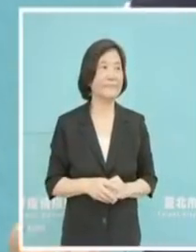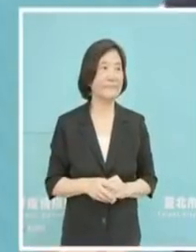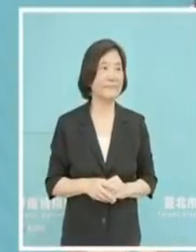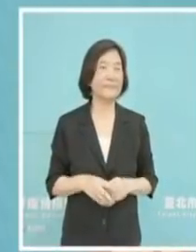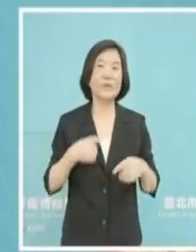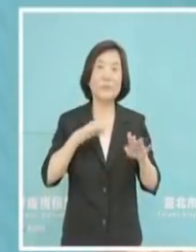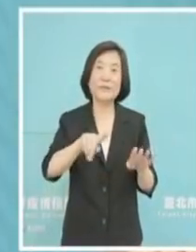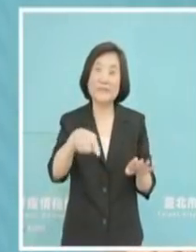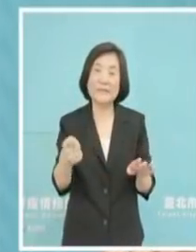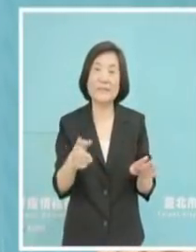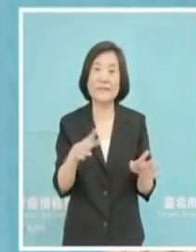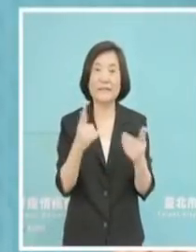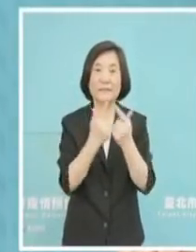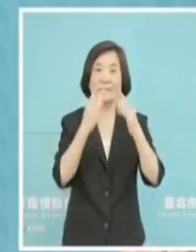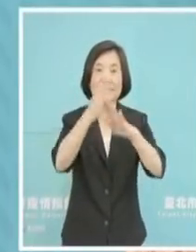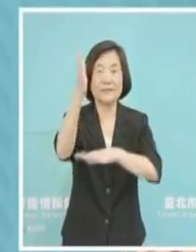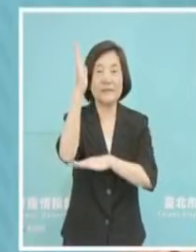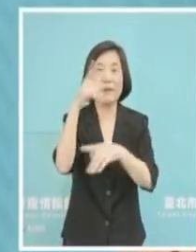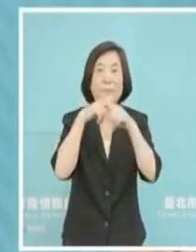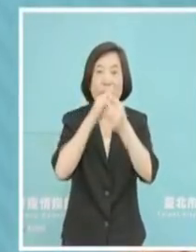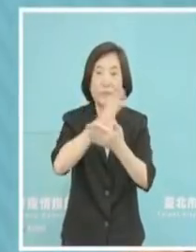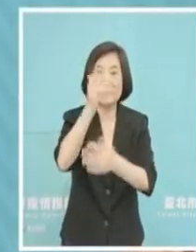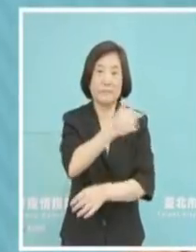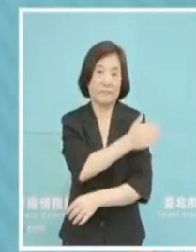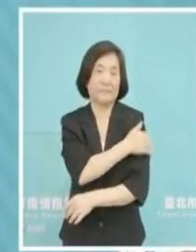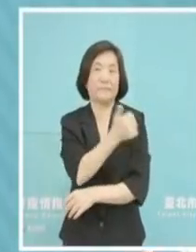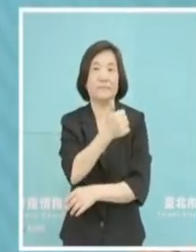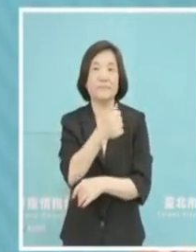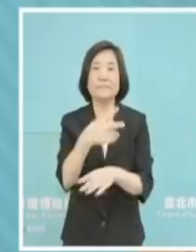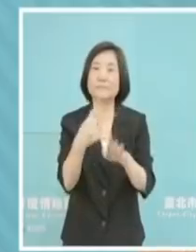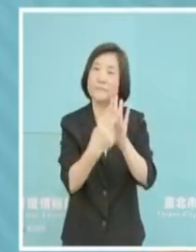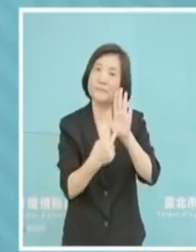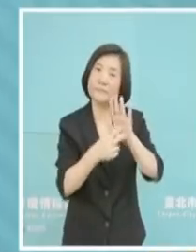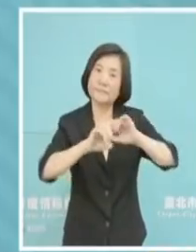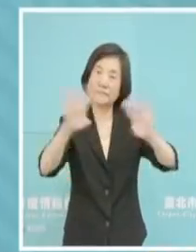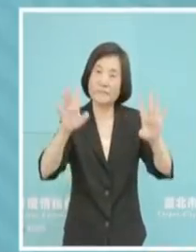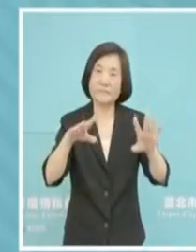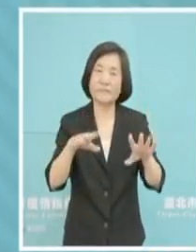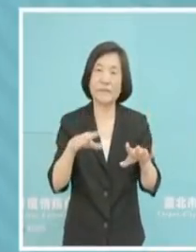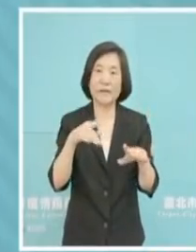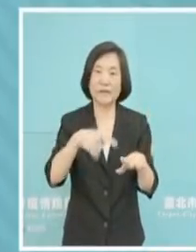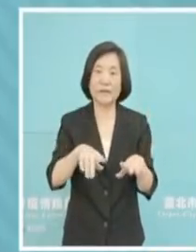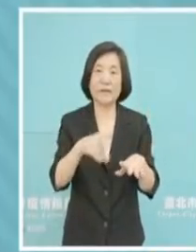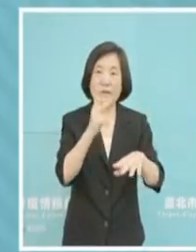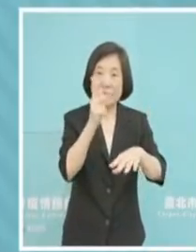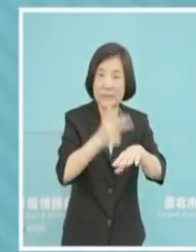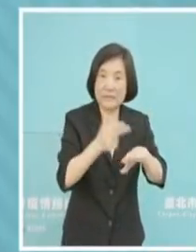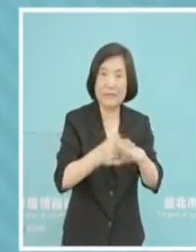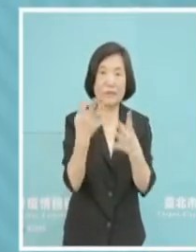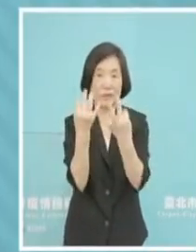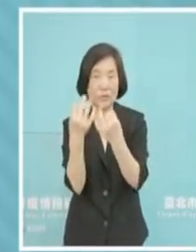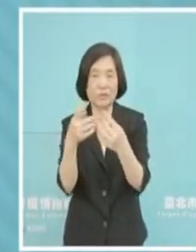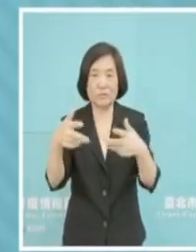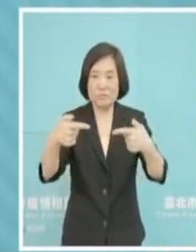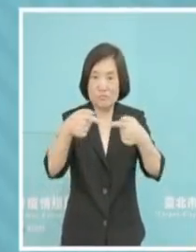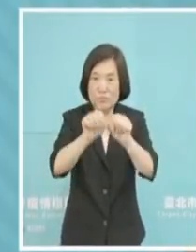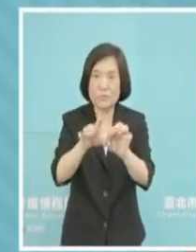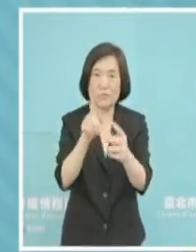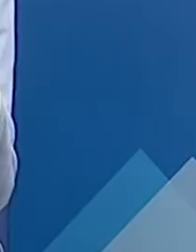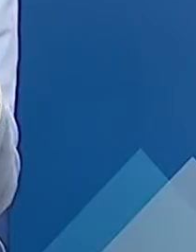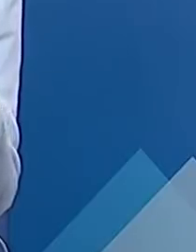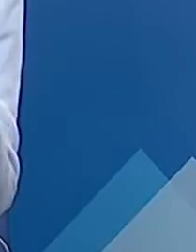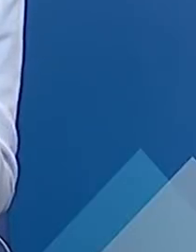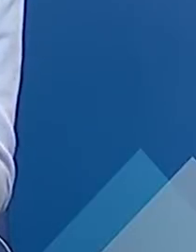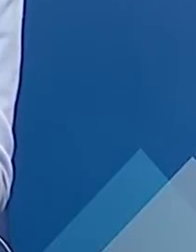只要把第三期做出来，联合国这个卫生组织批准了，你绝对会赚到这个钱。 好，我们看到